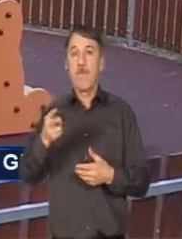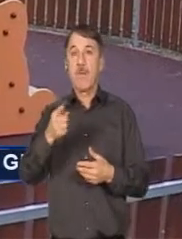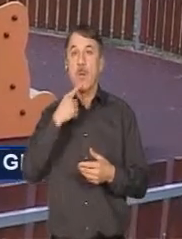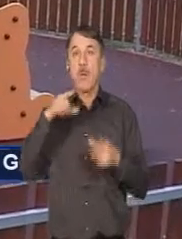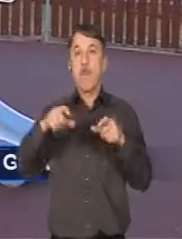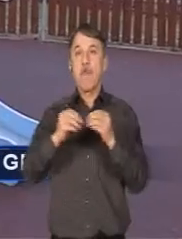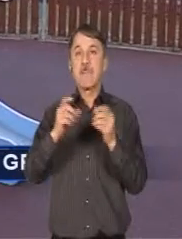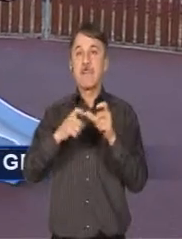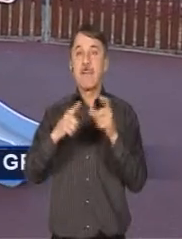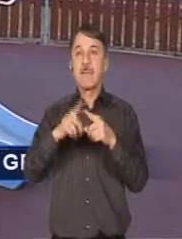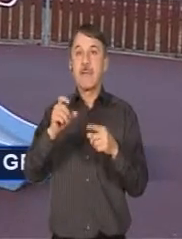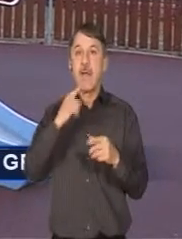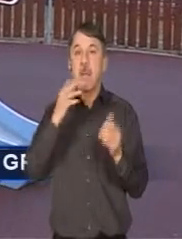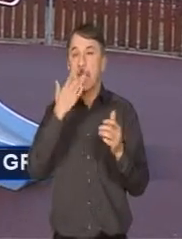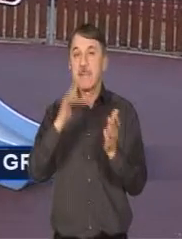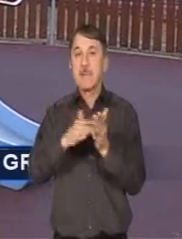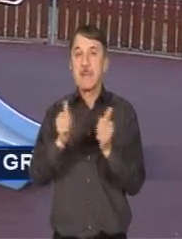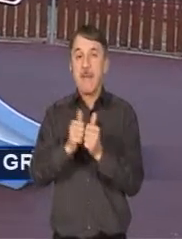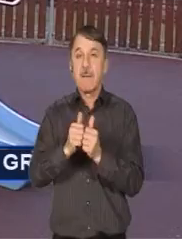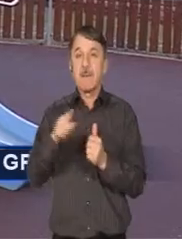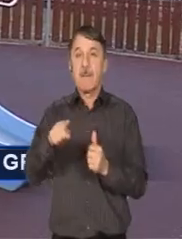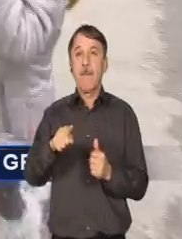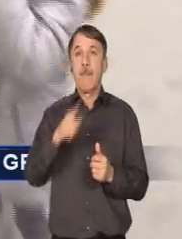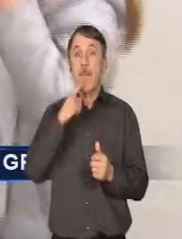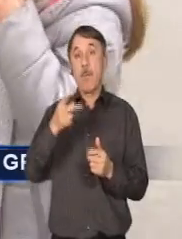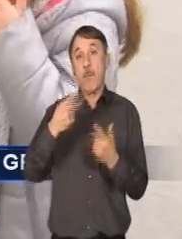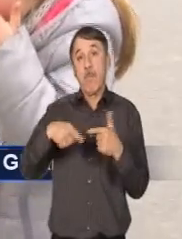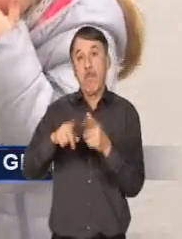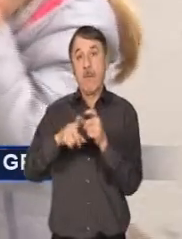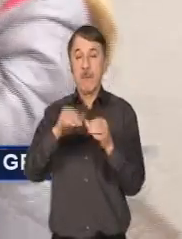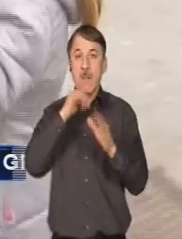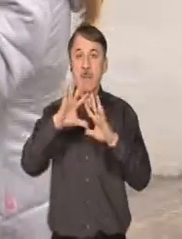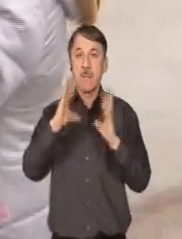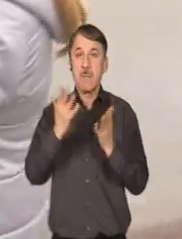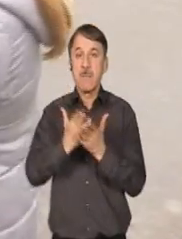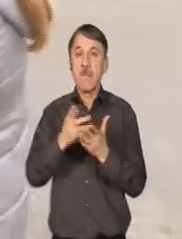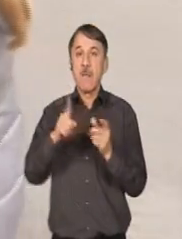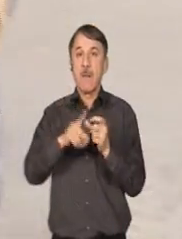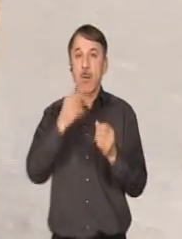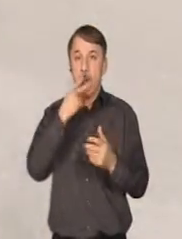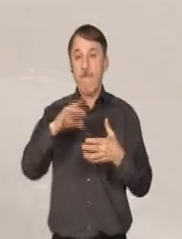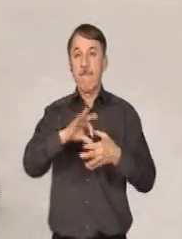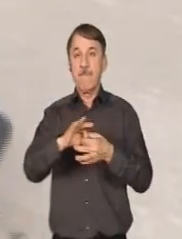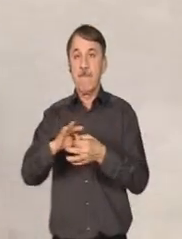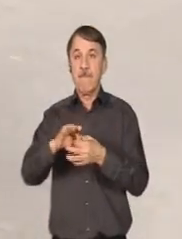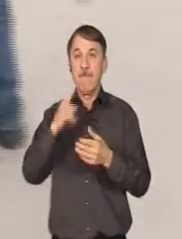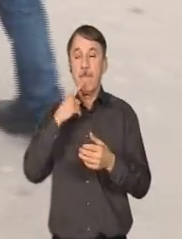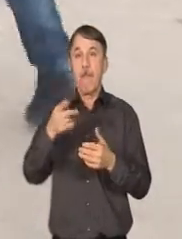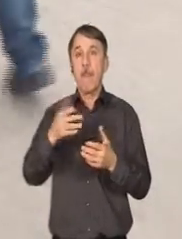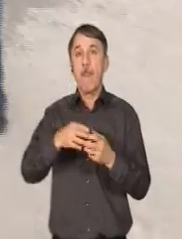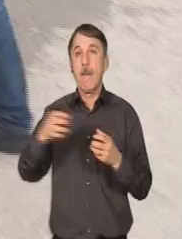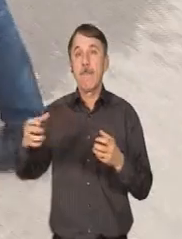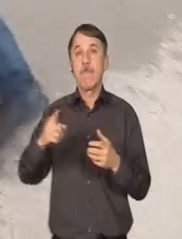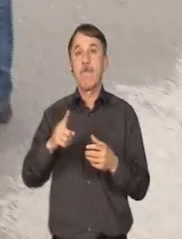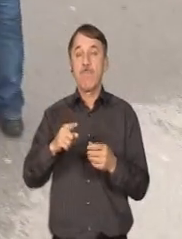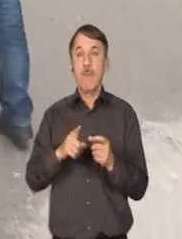mesna zajednica Bistrica, mesna zajednica Nova Dedelinara. Obzirom da je cilj čitavog projekta da naši sugrađani uživaju u što lepšim i